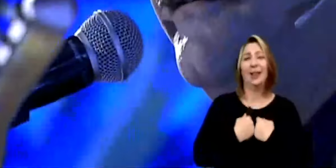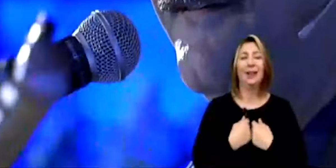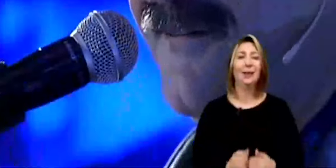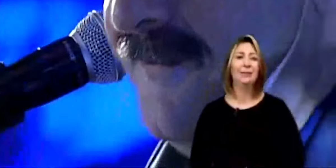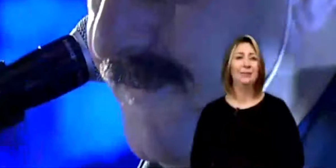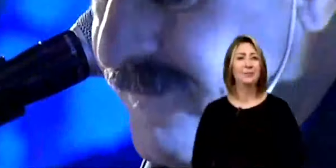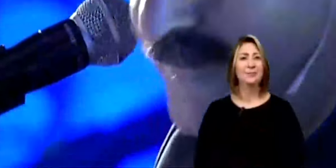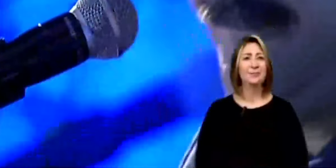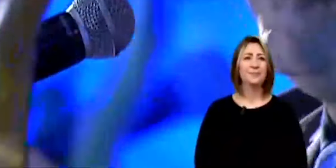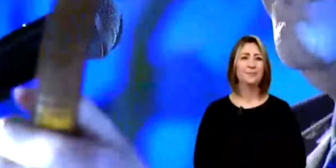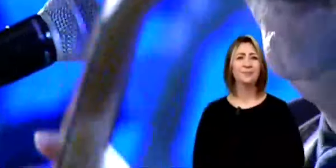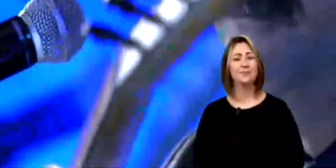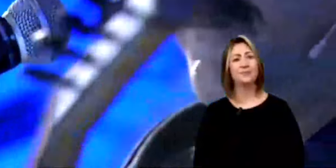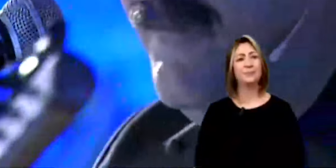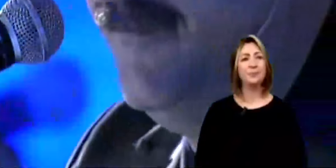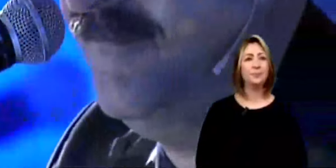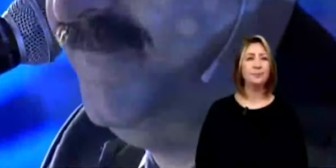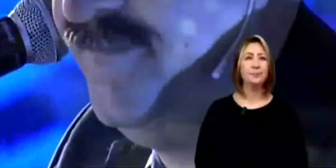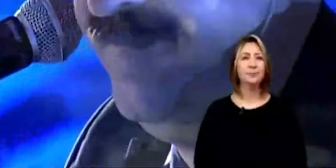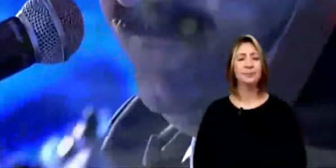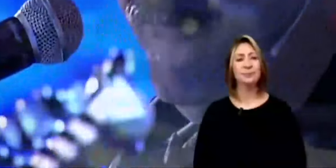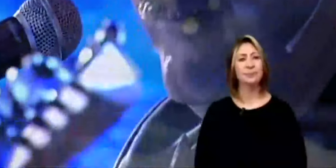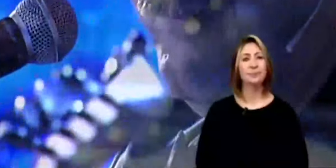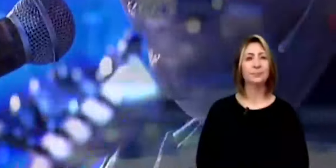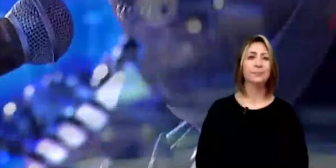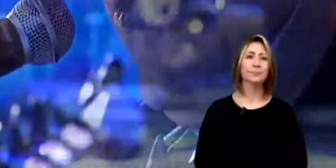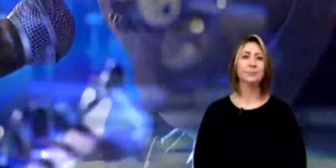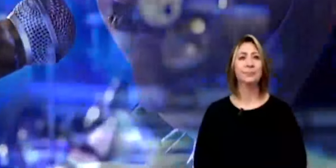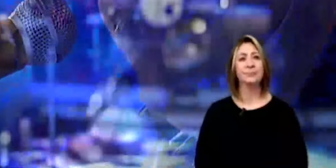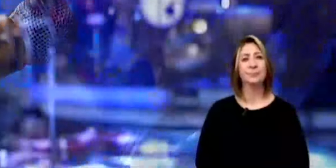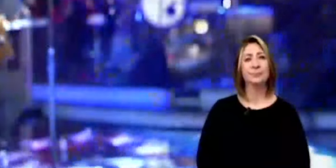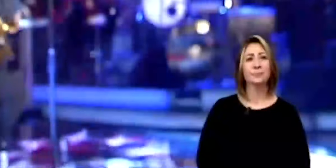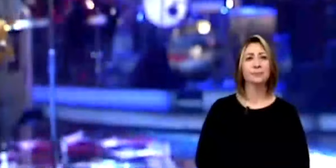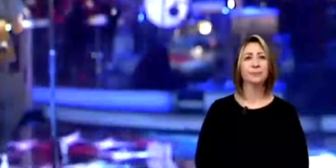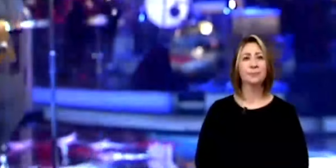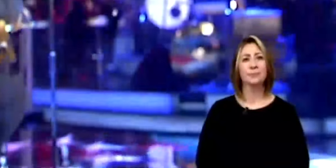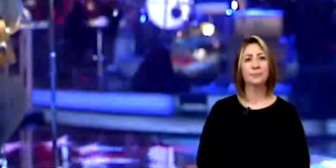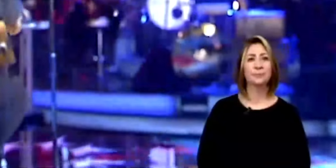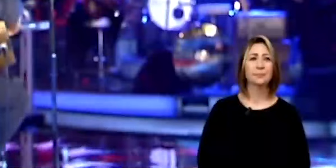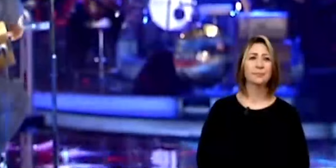Gel.